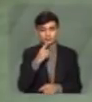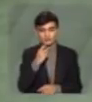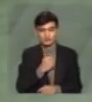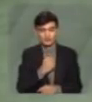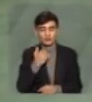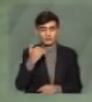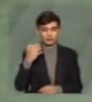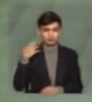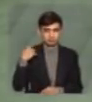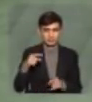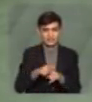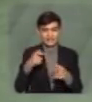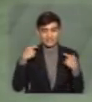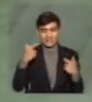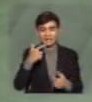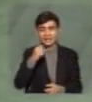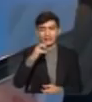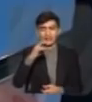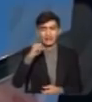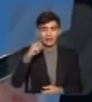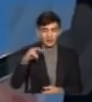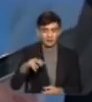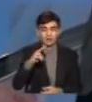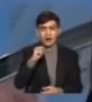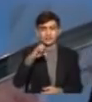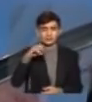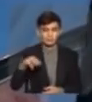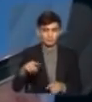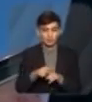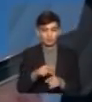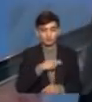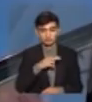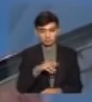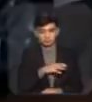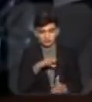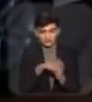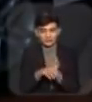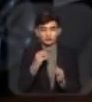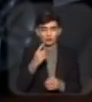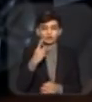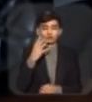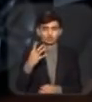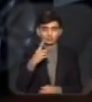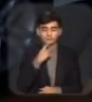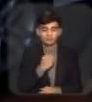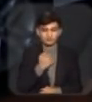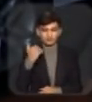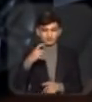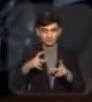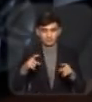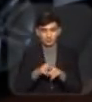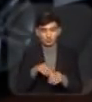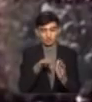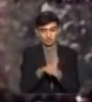корпусының қолбасшысы генерал Қасым Сүлеймени және Ислам революциясы күзет корпусының 4 офицері болған. Қасым